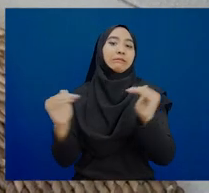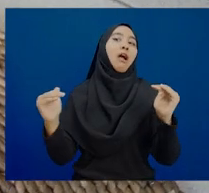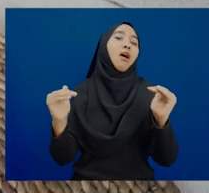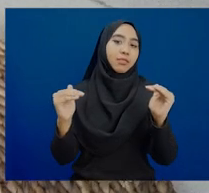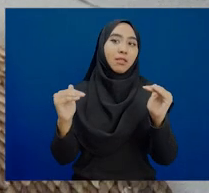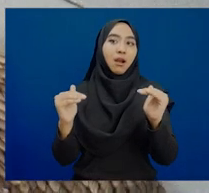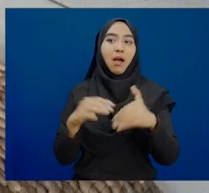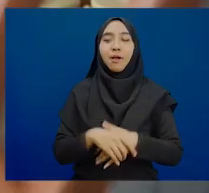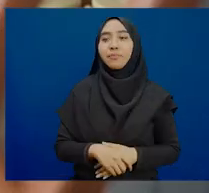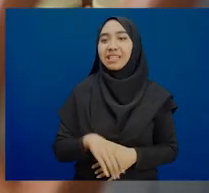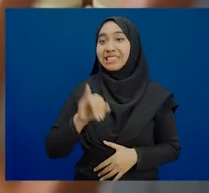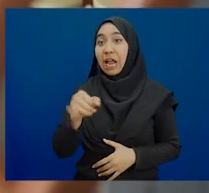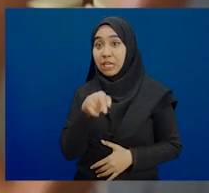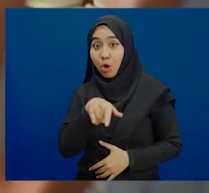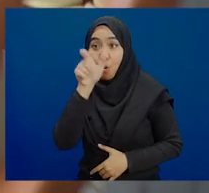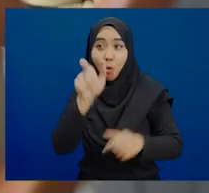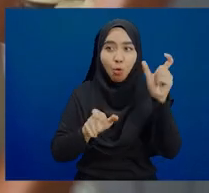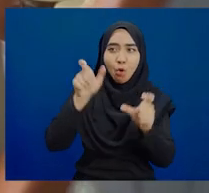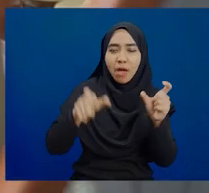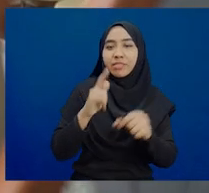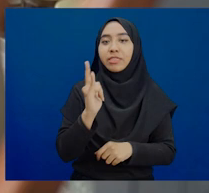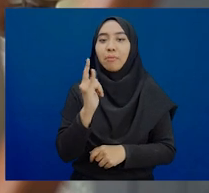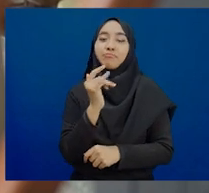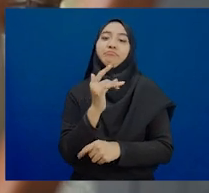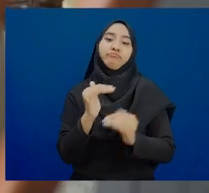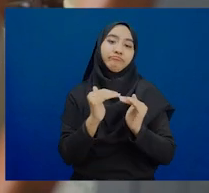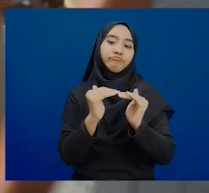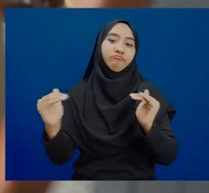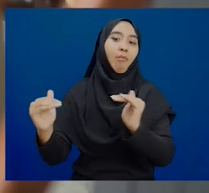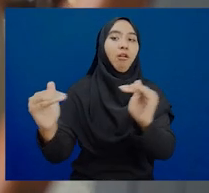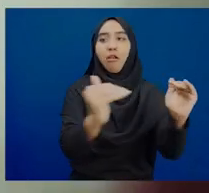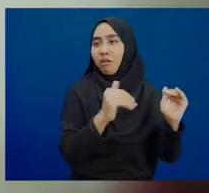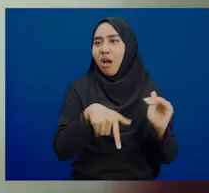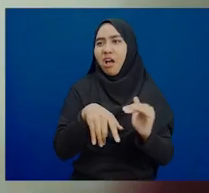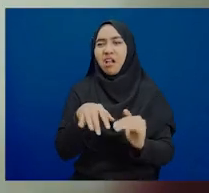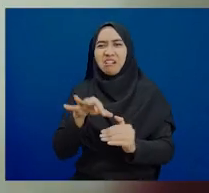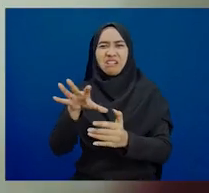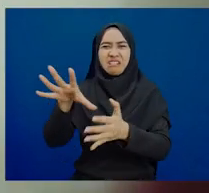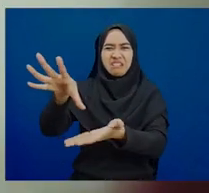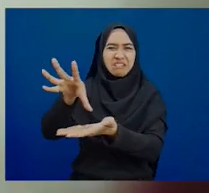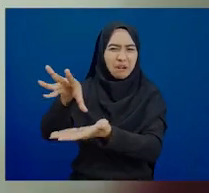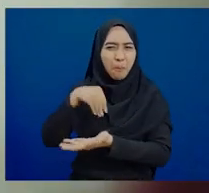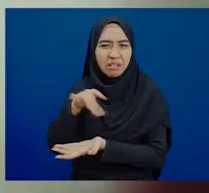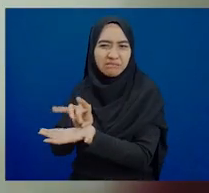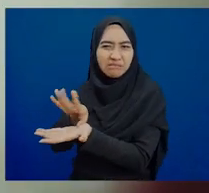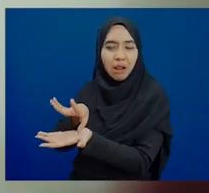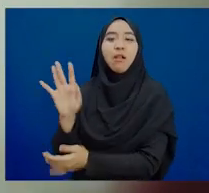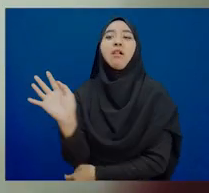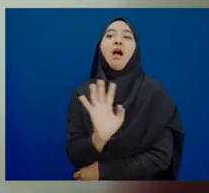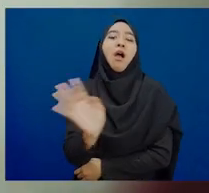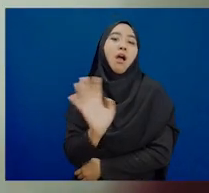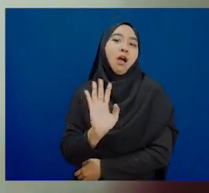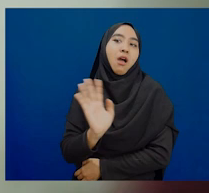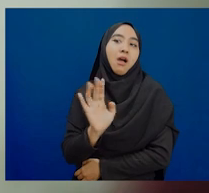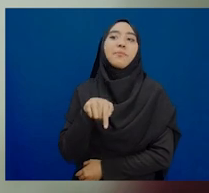punya kebutuhan khusus, tapi mereka juga bisa bersaing seperti kita. Sehingga mereka tidak akan memandang sebelah